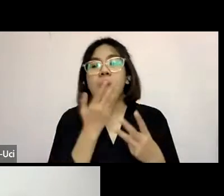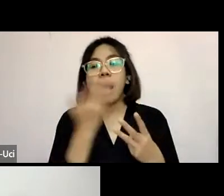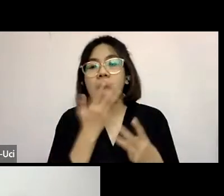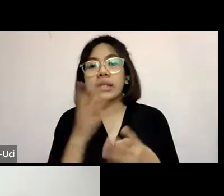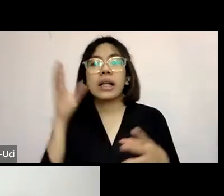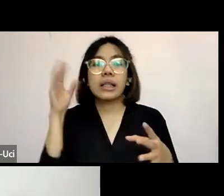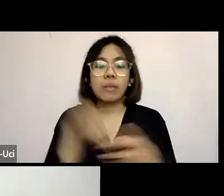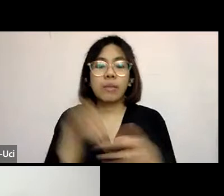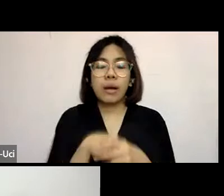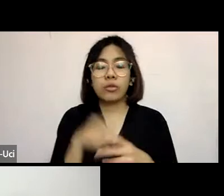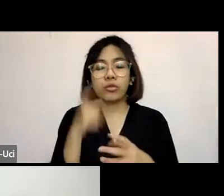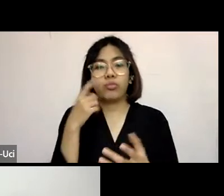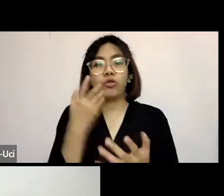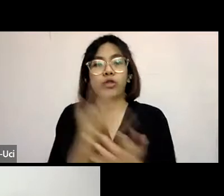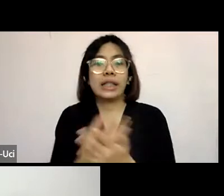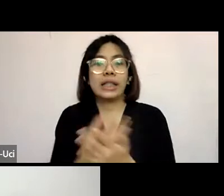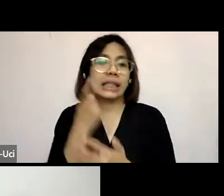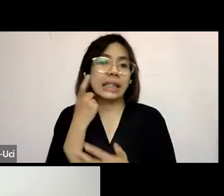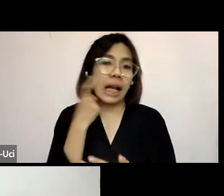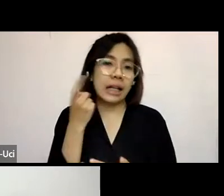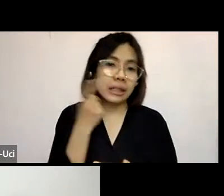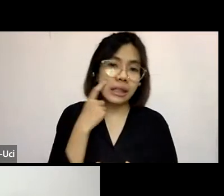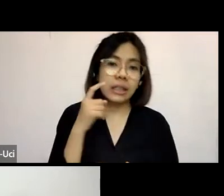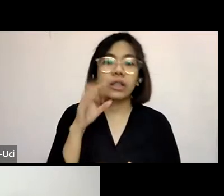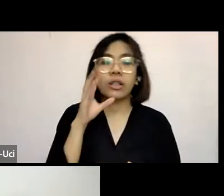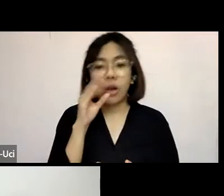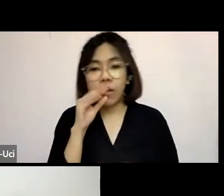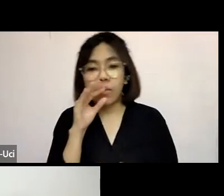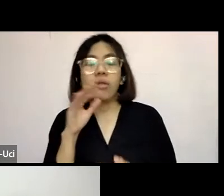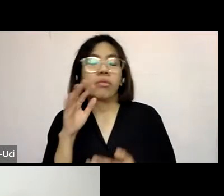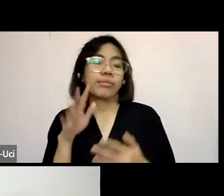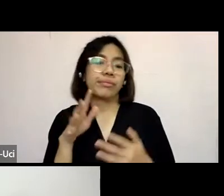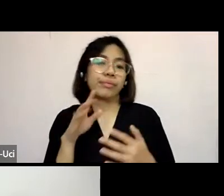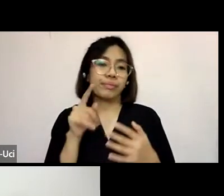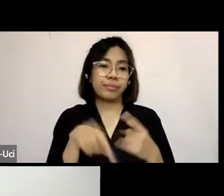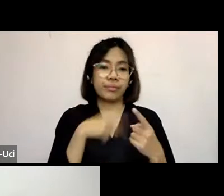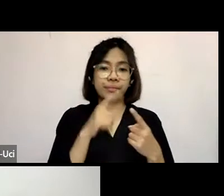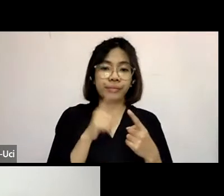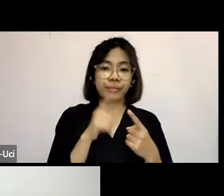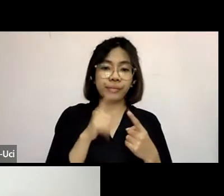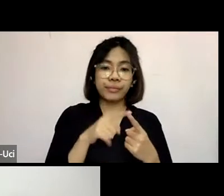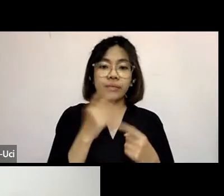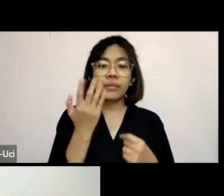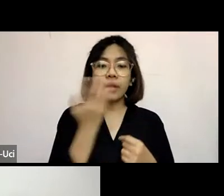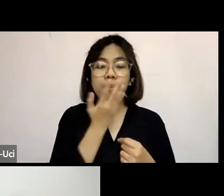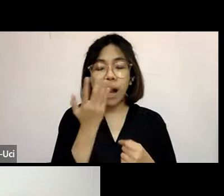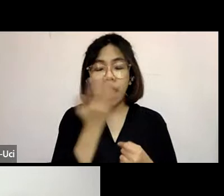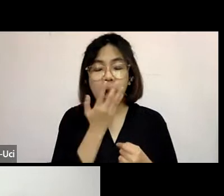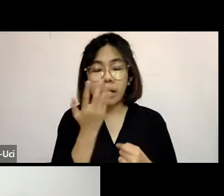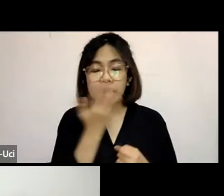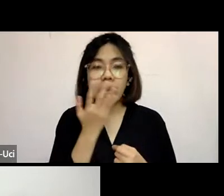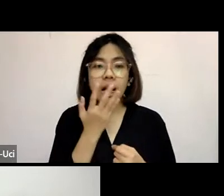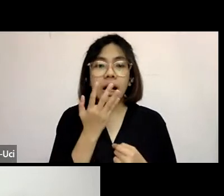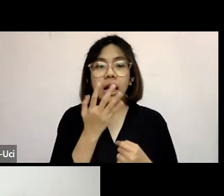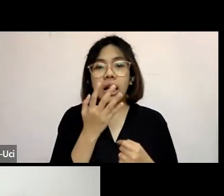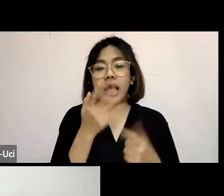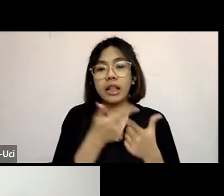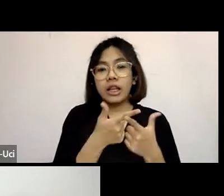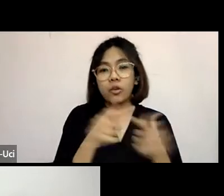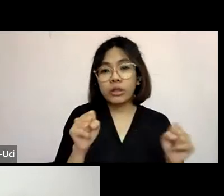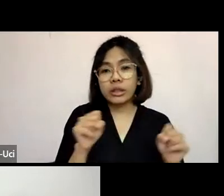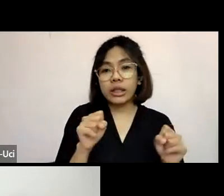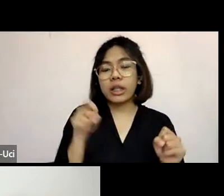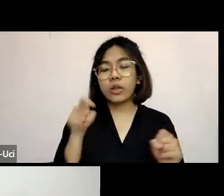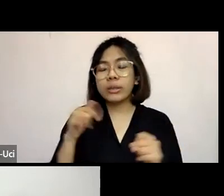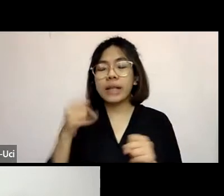difungsikan atau digunakan untuk mengkaji bahasa sebagai alat bukti kejahatan naik turunnya itu banyak begitu